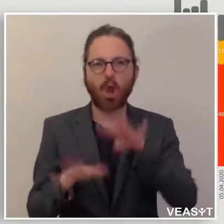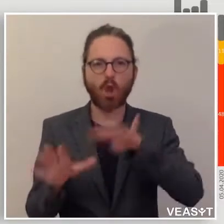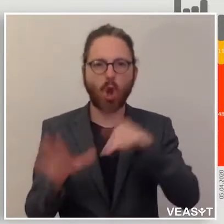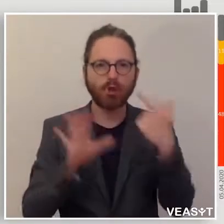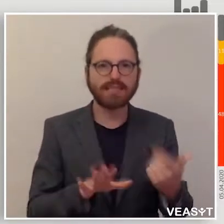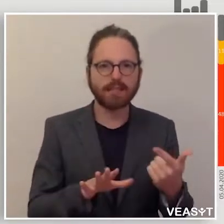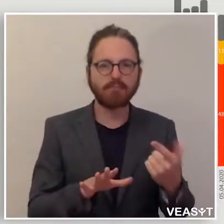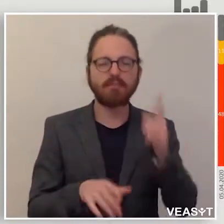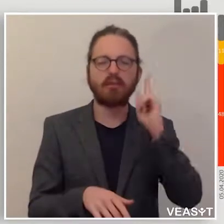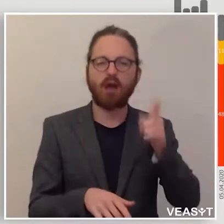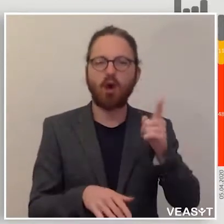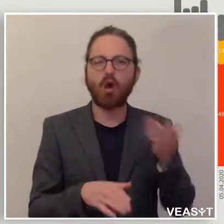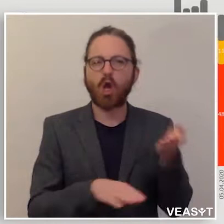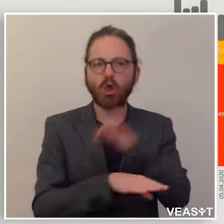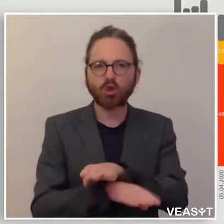bene